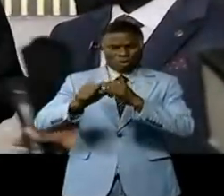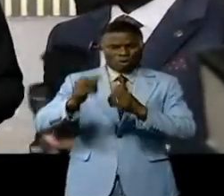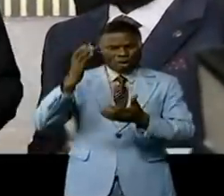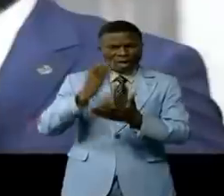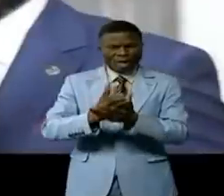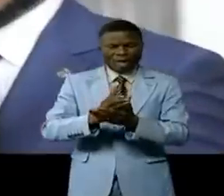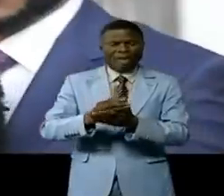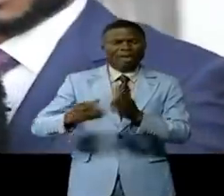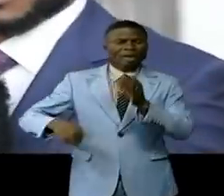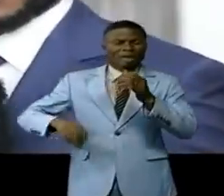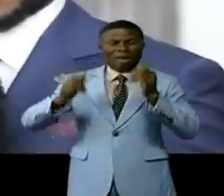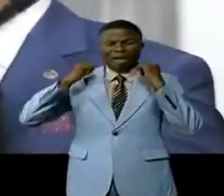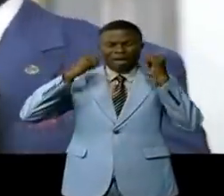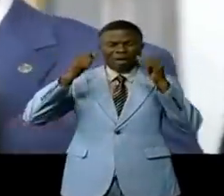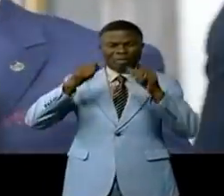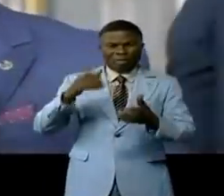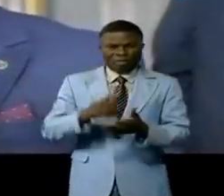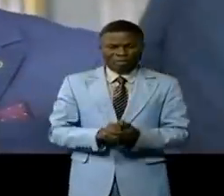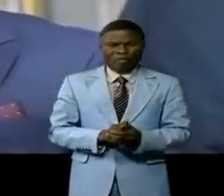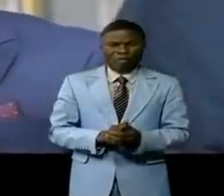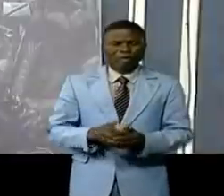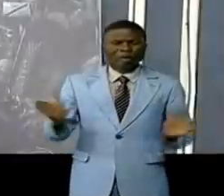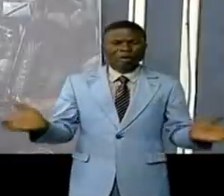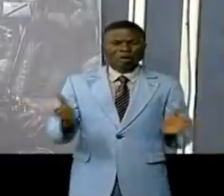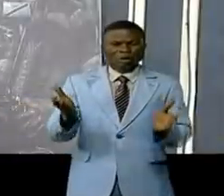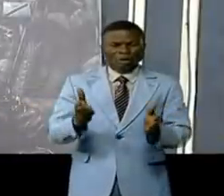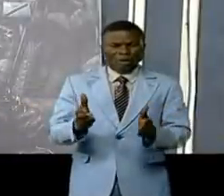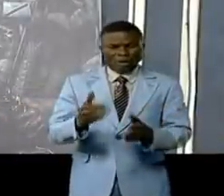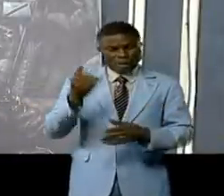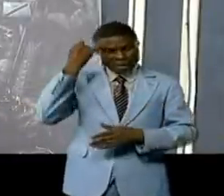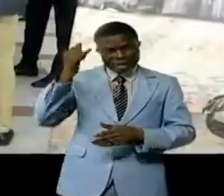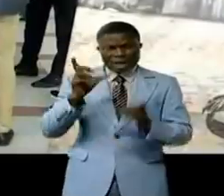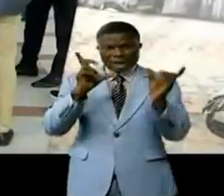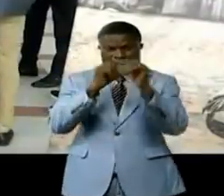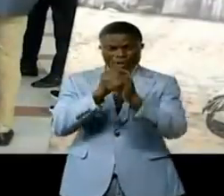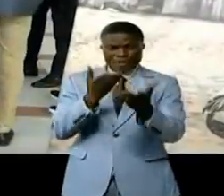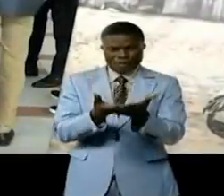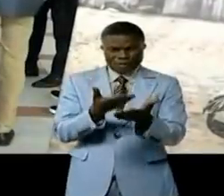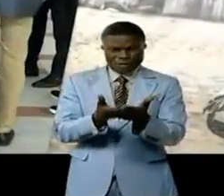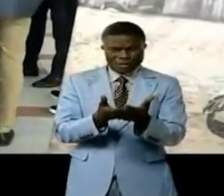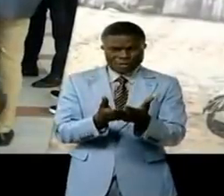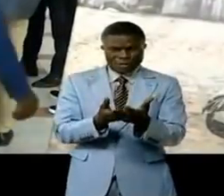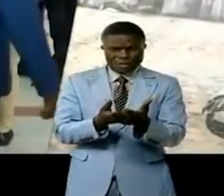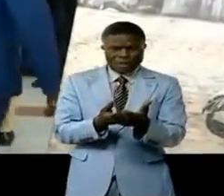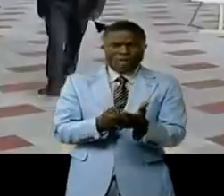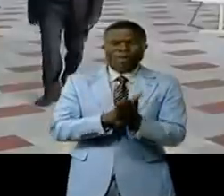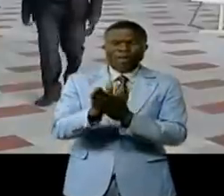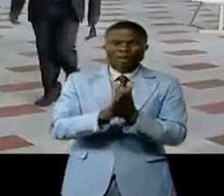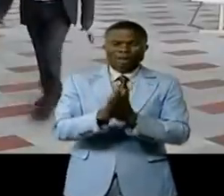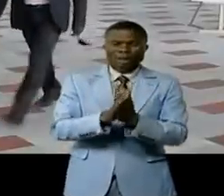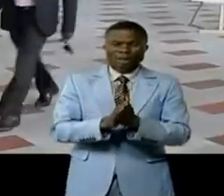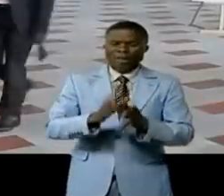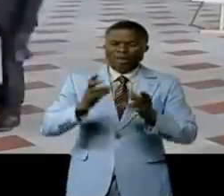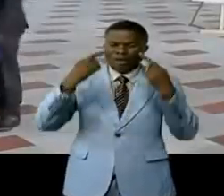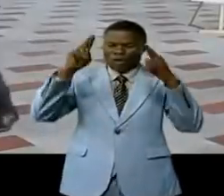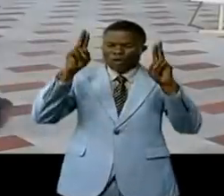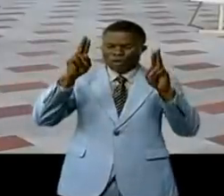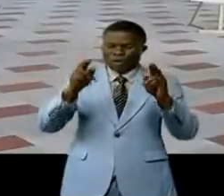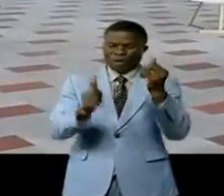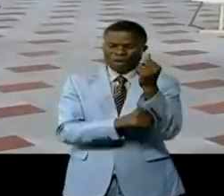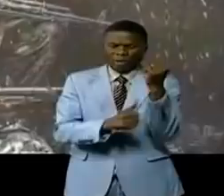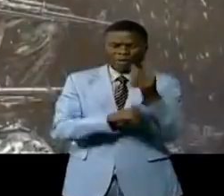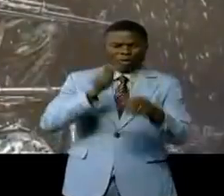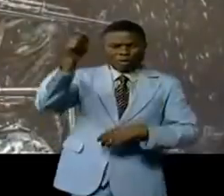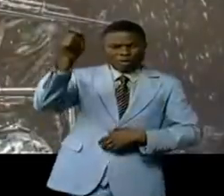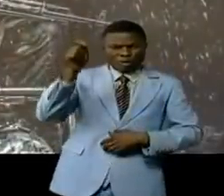Pour Christophe Madiane, la motivation lors de la conception de cette exposition demeure de compter autrement le mérite de nos hommes en